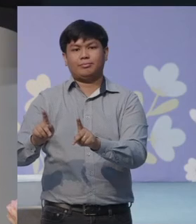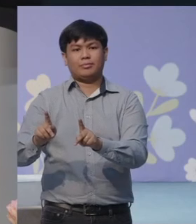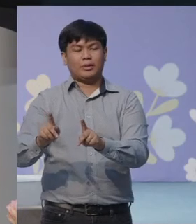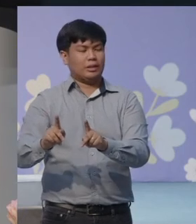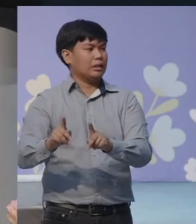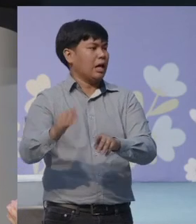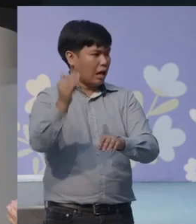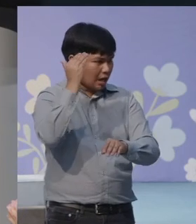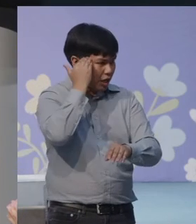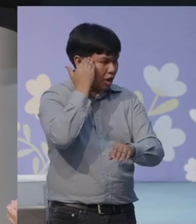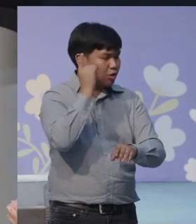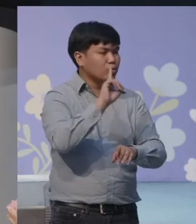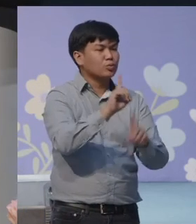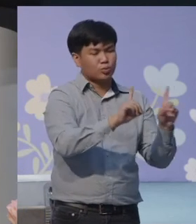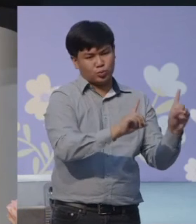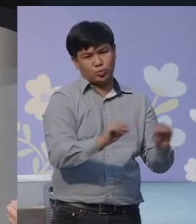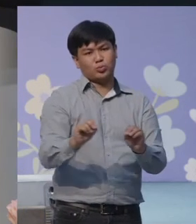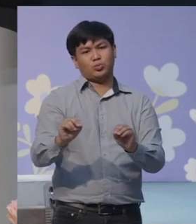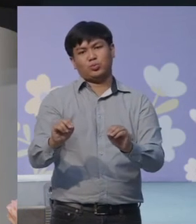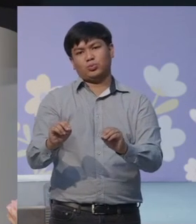Alam na niya ang ginagawa niya.